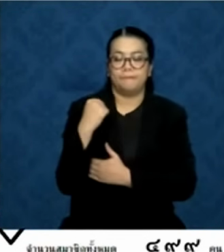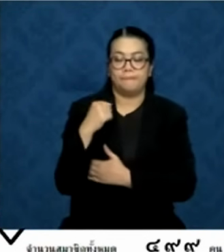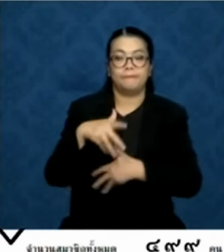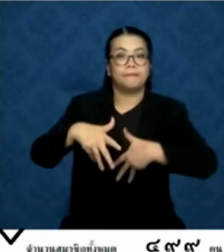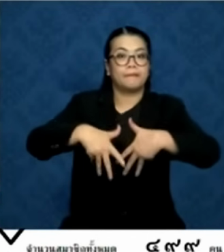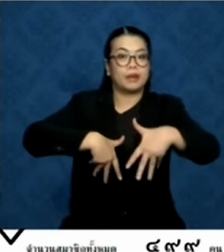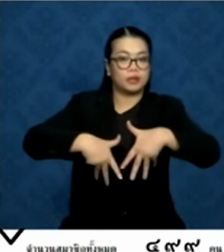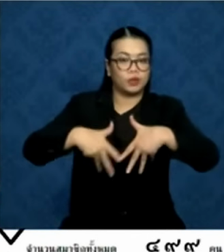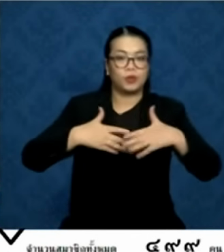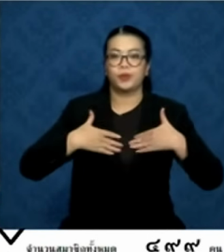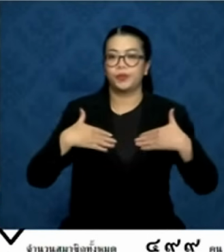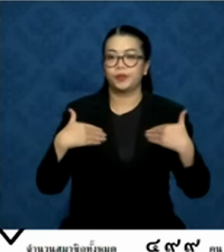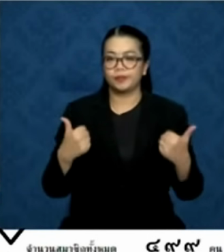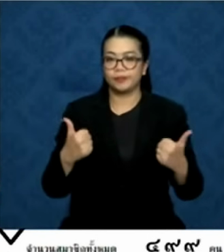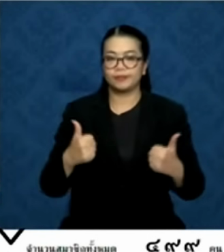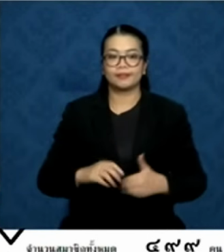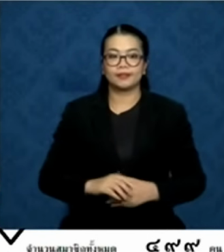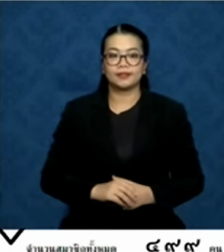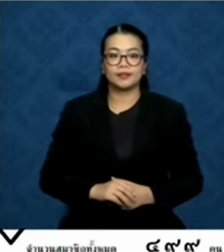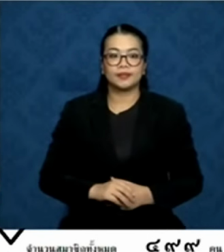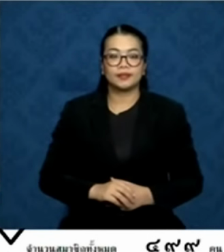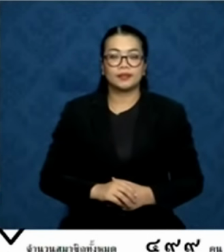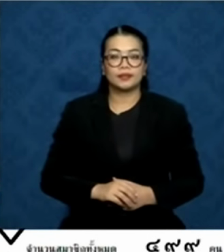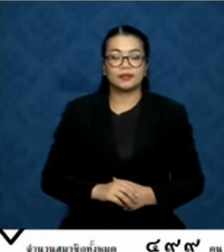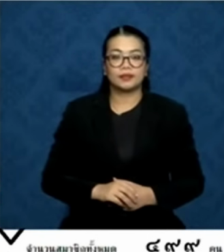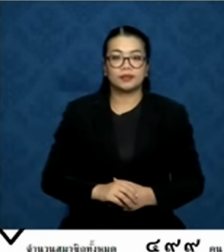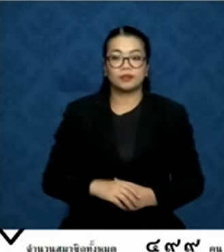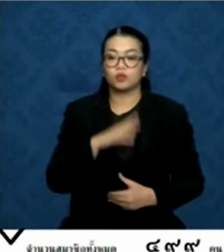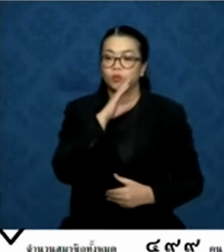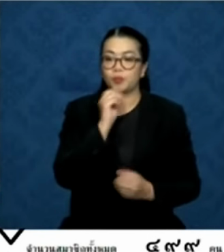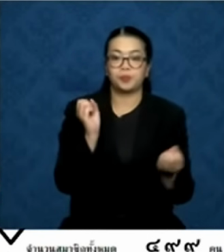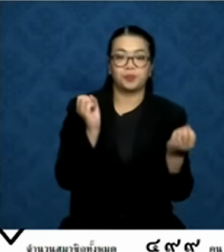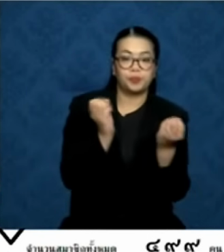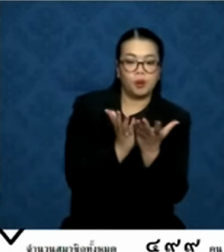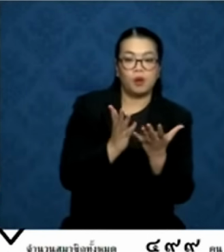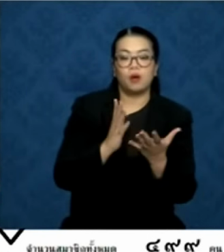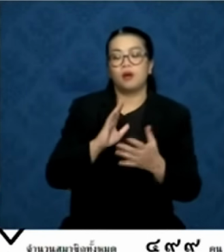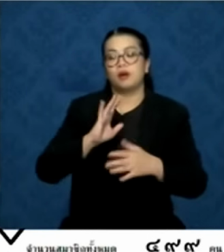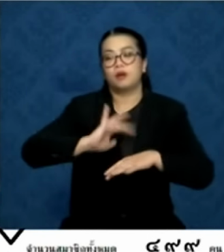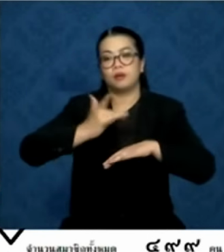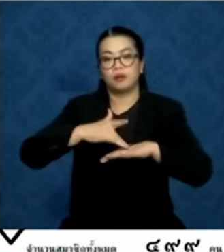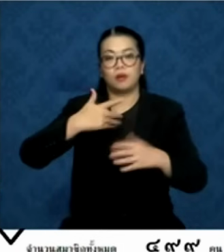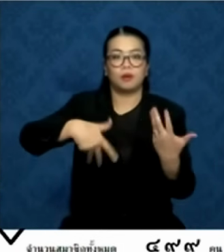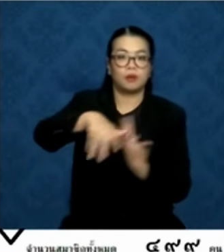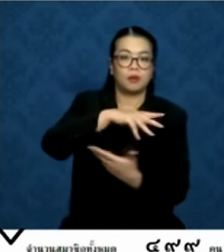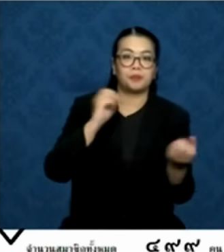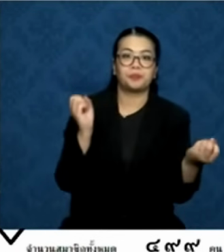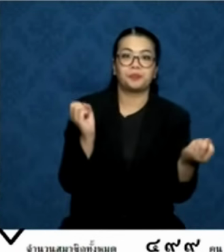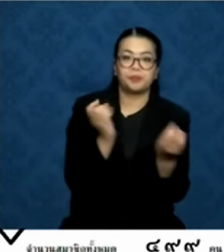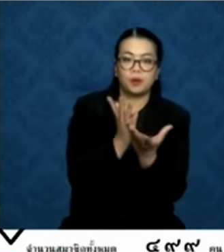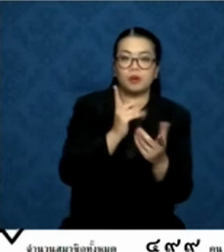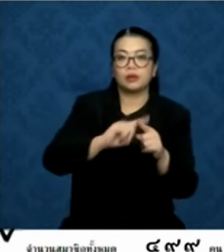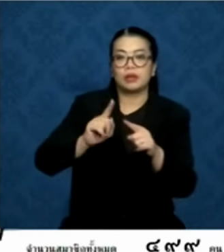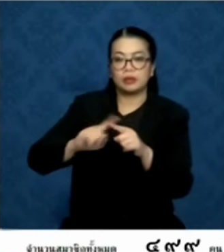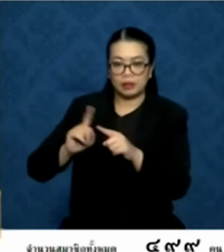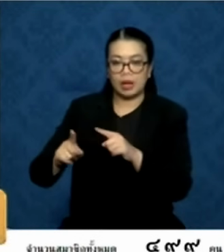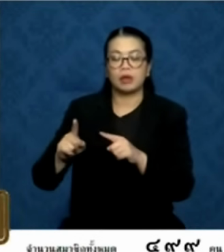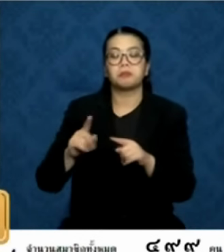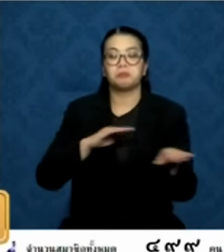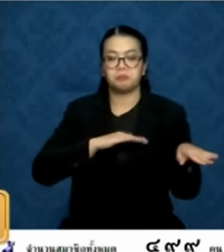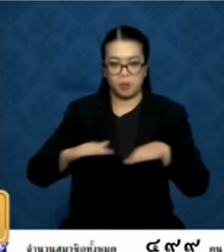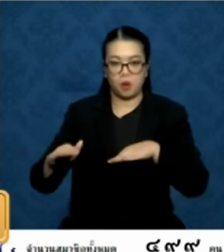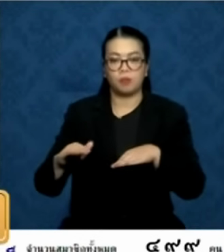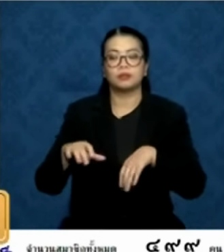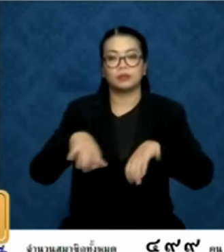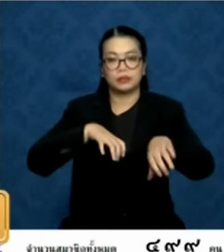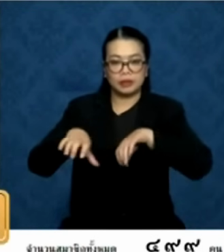าชนมีความสุขสามารถรับมือกับภัยคุกคามและภัยพิบัติได้ทุกรูปแบบบนพื้นฐานของหลักธรรมาภิบาลจ